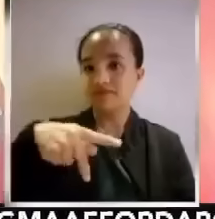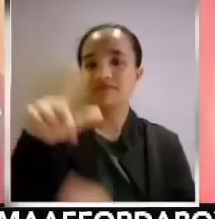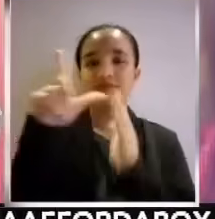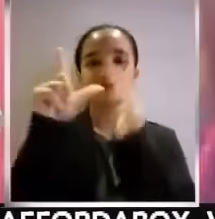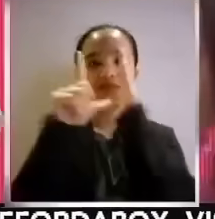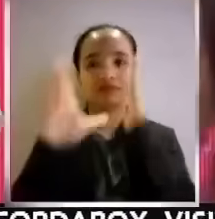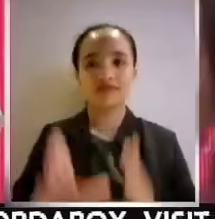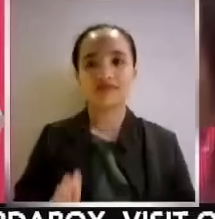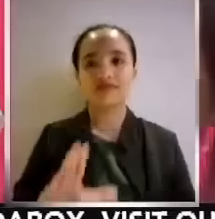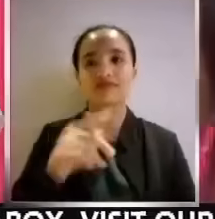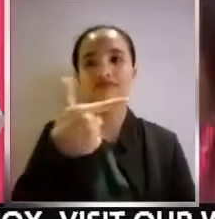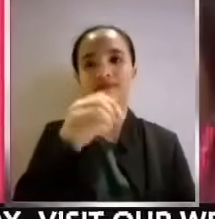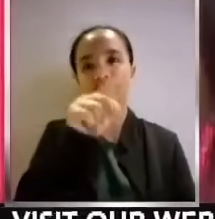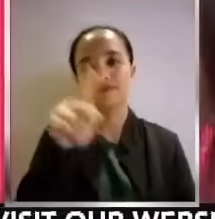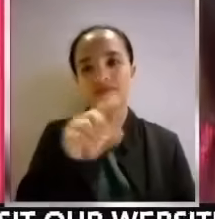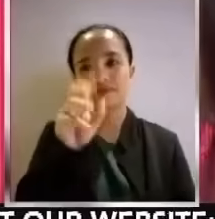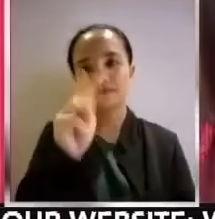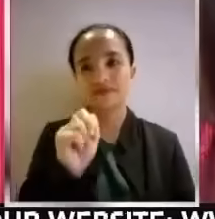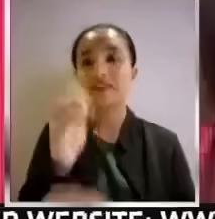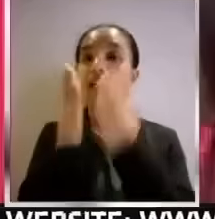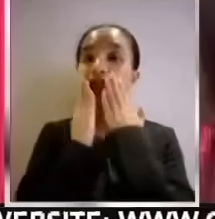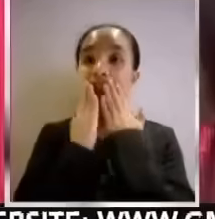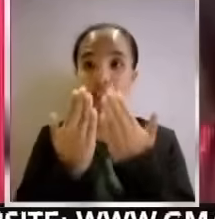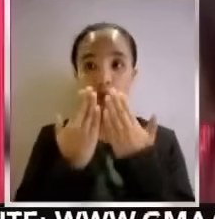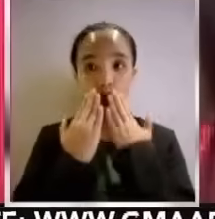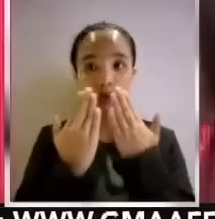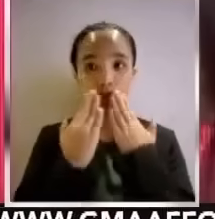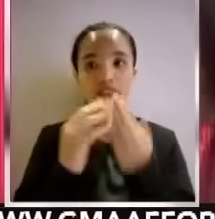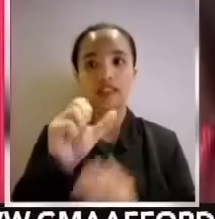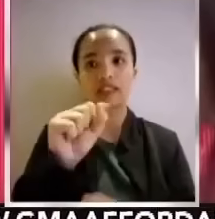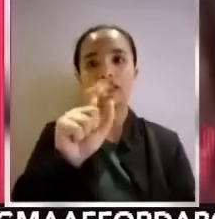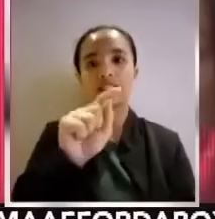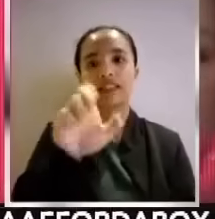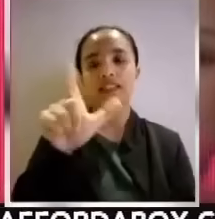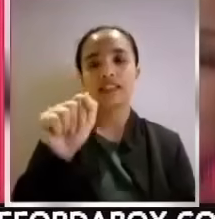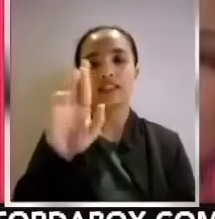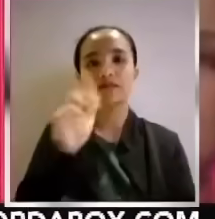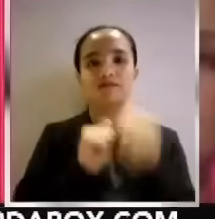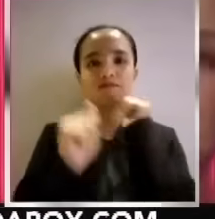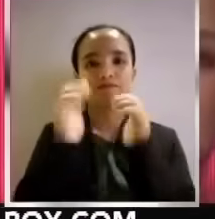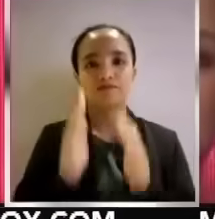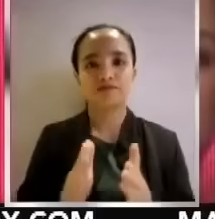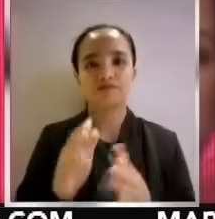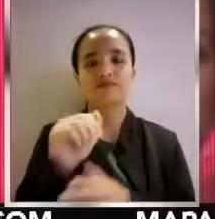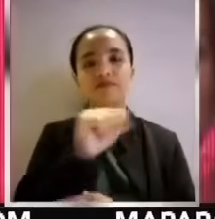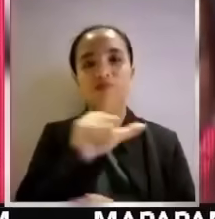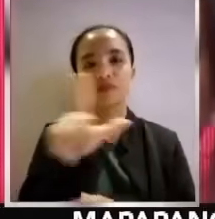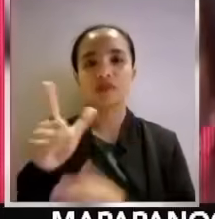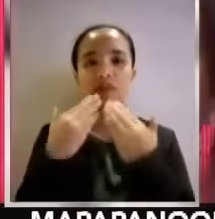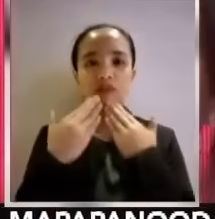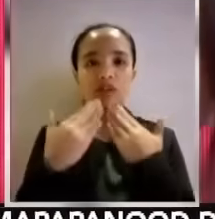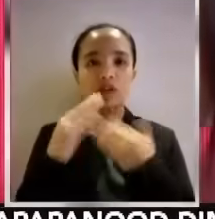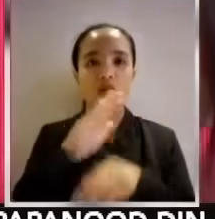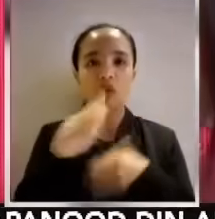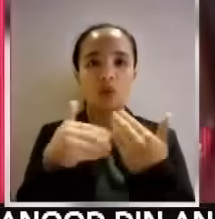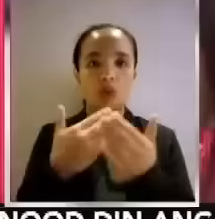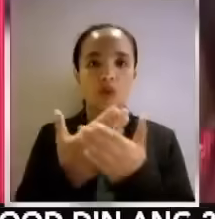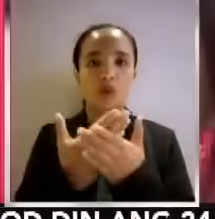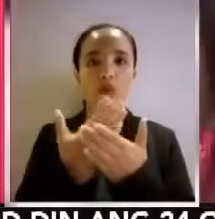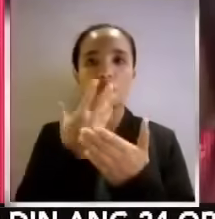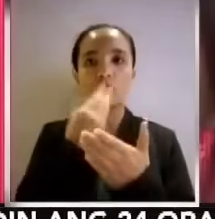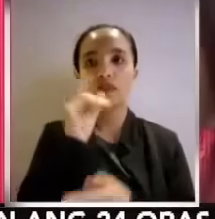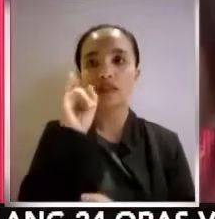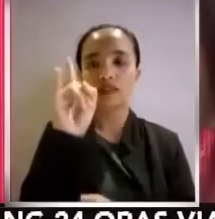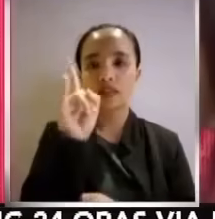Valdez. Thank you to the stellar cast, the creatives, the brilliant creatives and production crew behind Unbreak My